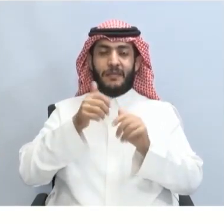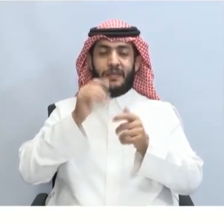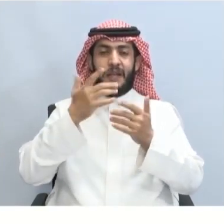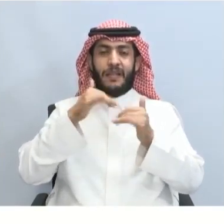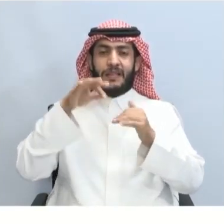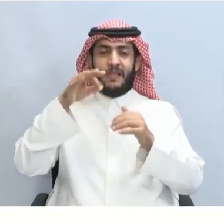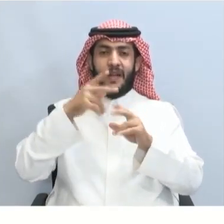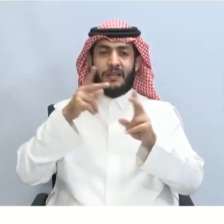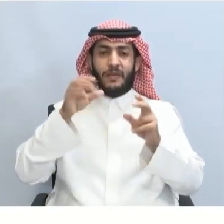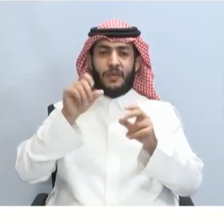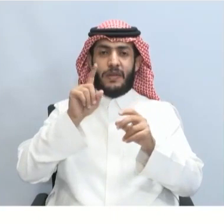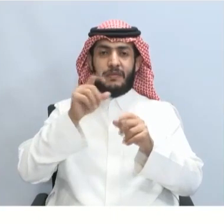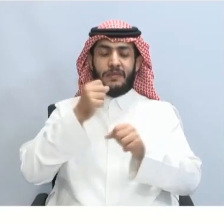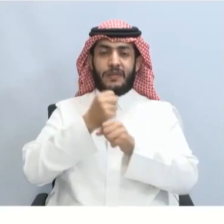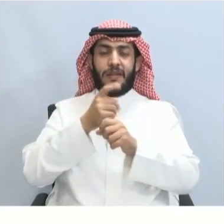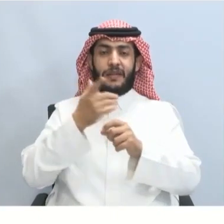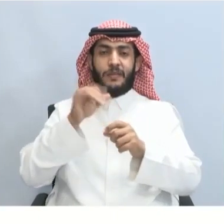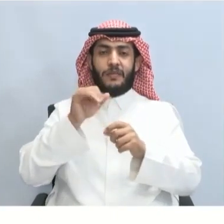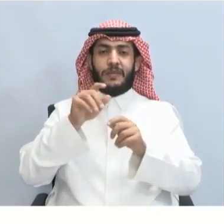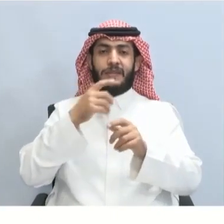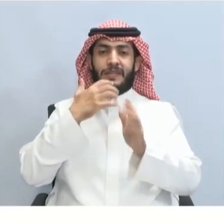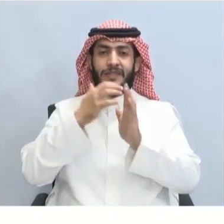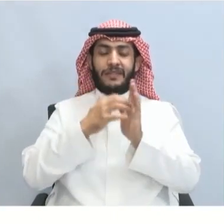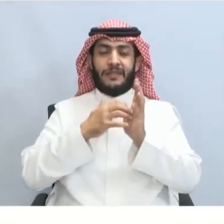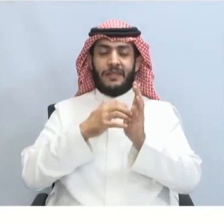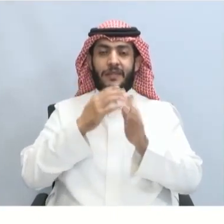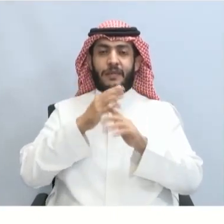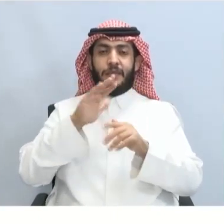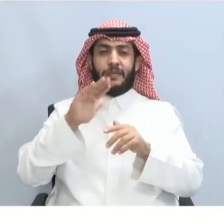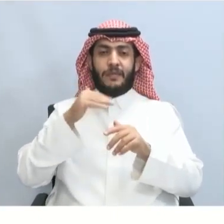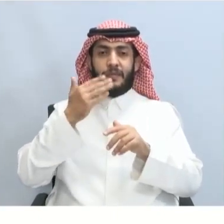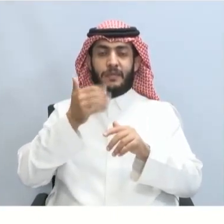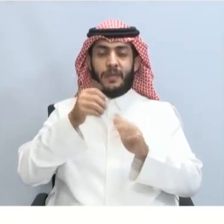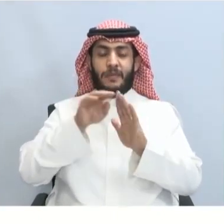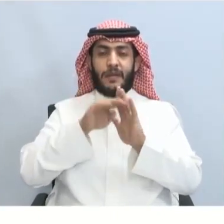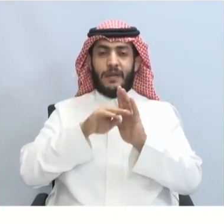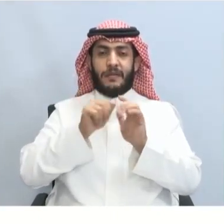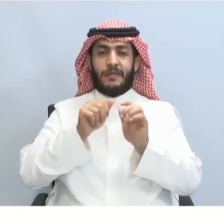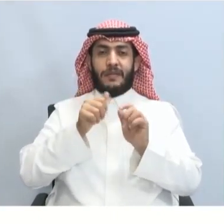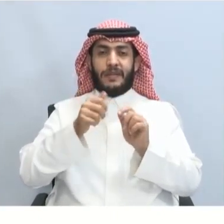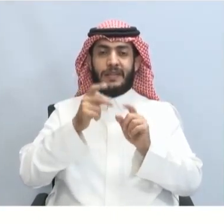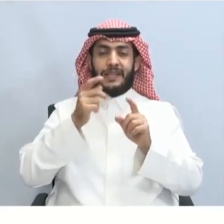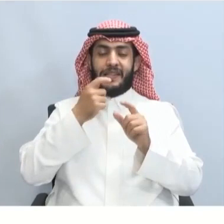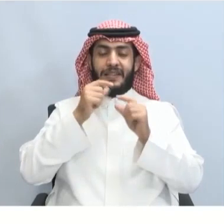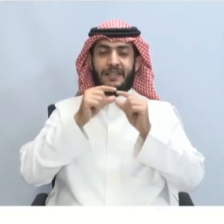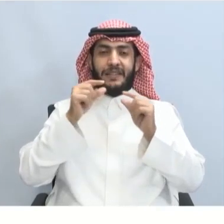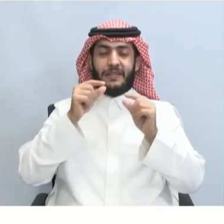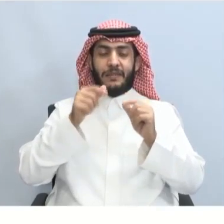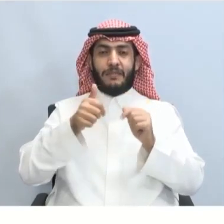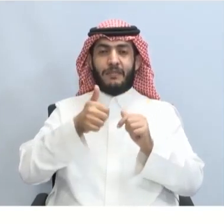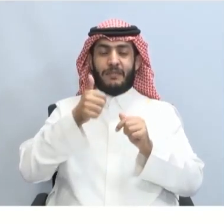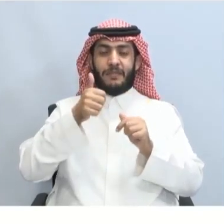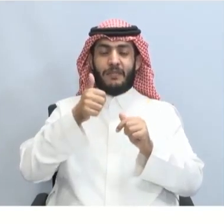اي متصفح وباستخدام اي محرر نصوص الا ان برنامج تحرير اش تي ام ال